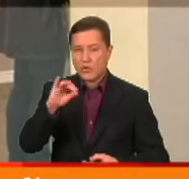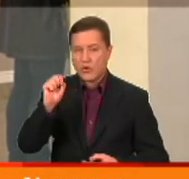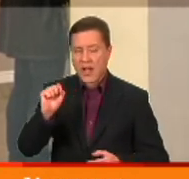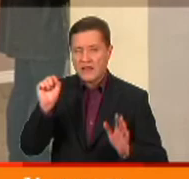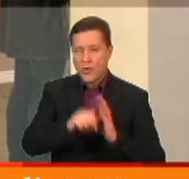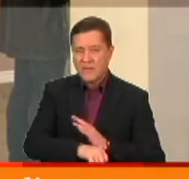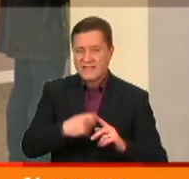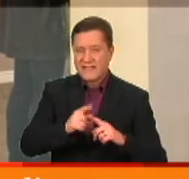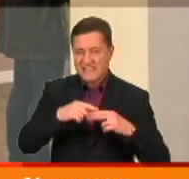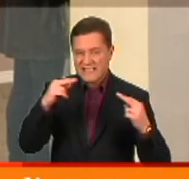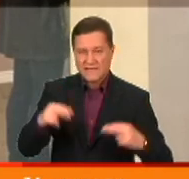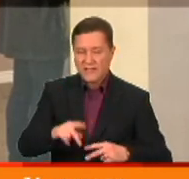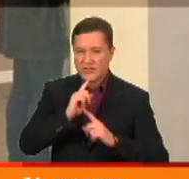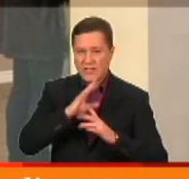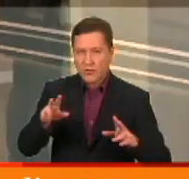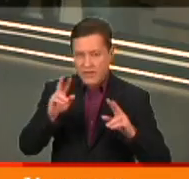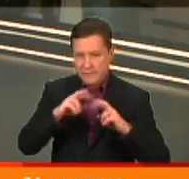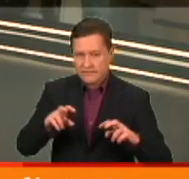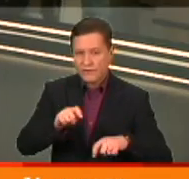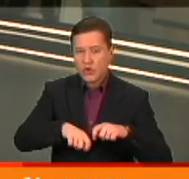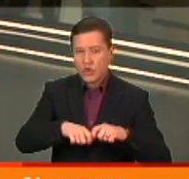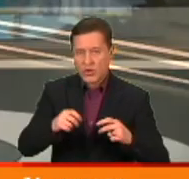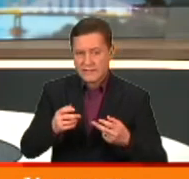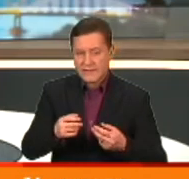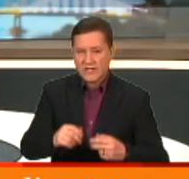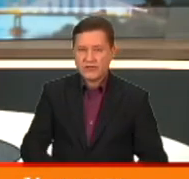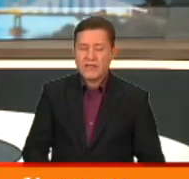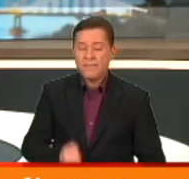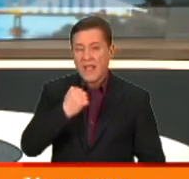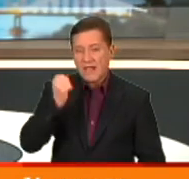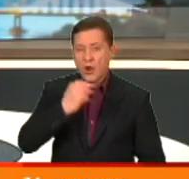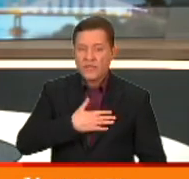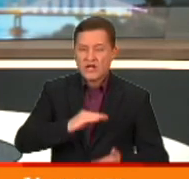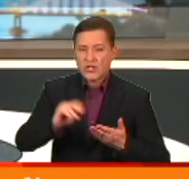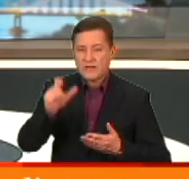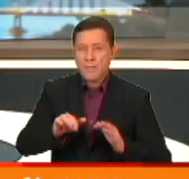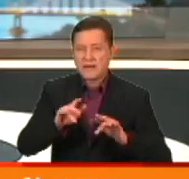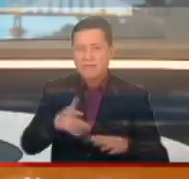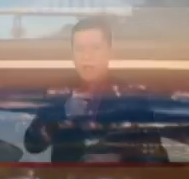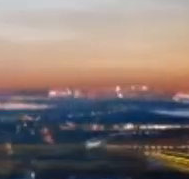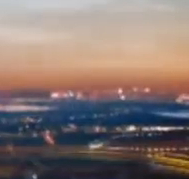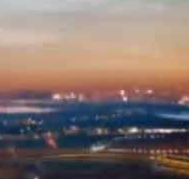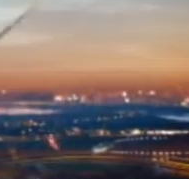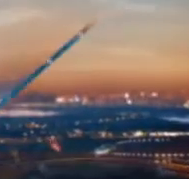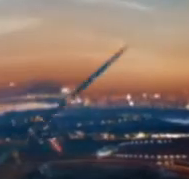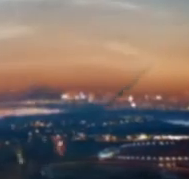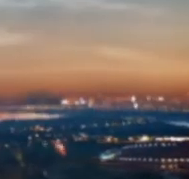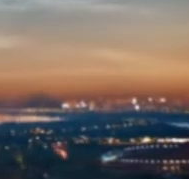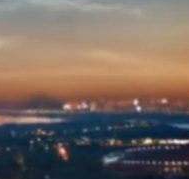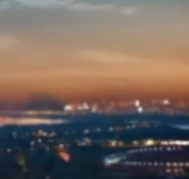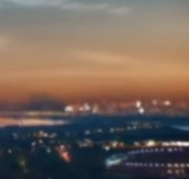свідчення у суді не були досліджені. Студія. Дякую. Борис Сачалко про справу Гандзюк-Мангер.